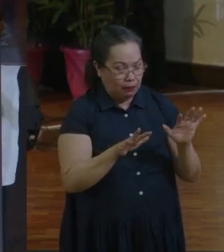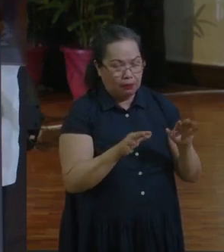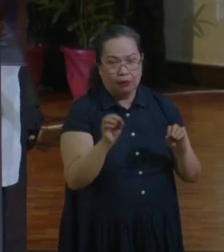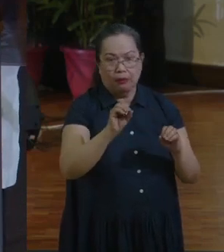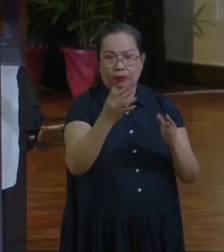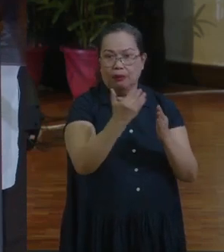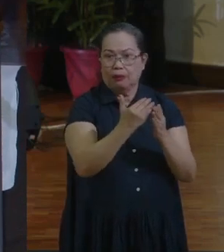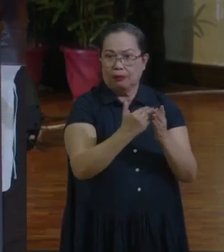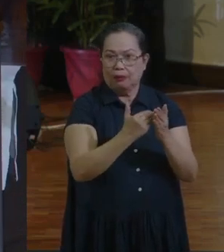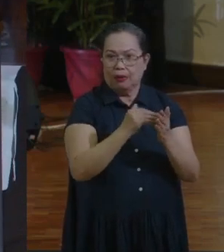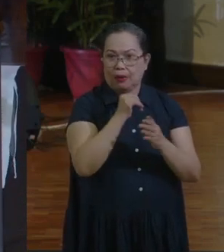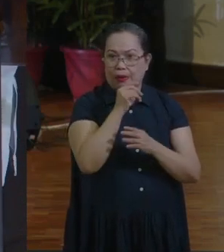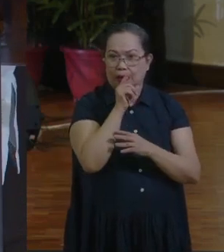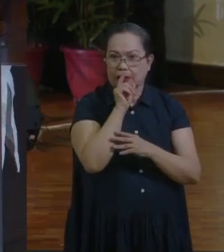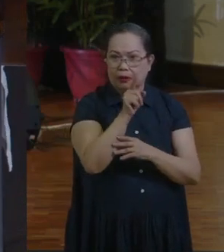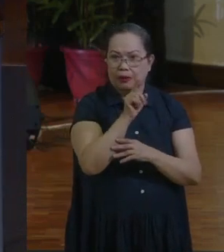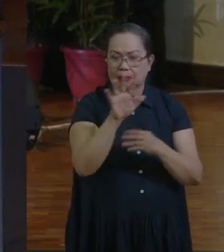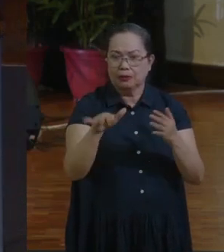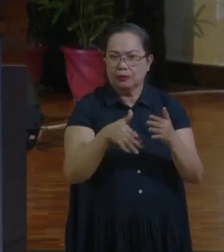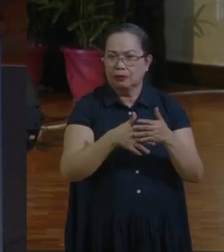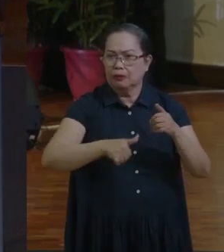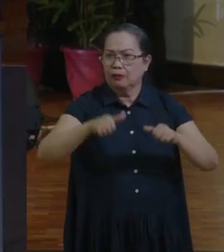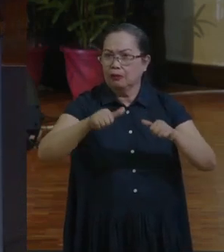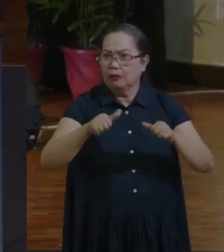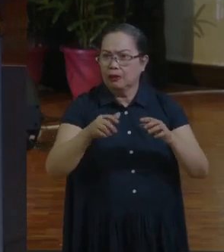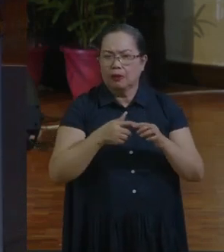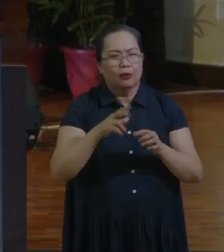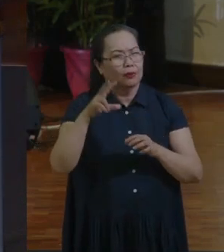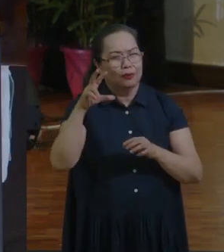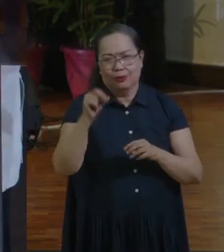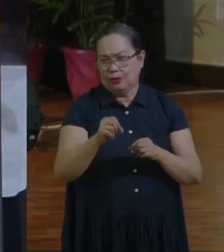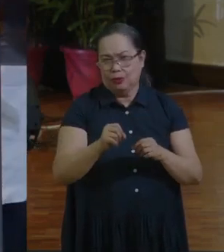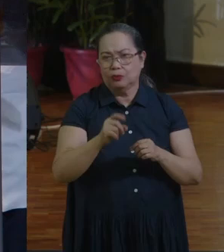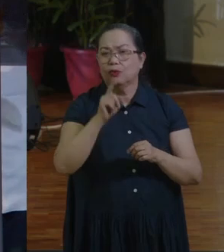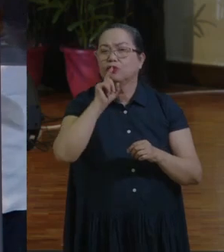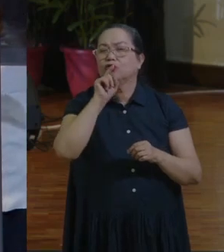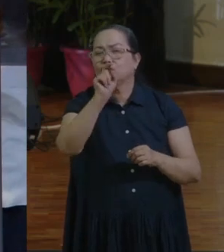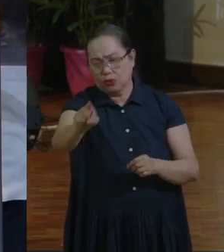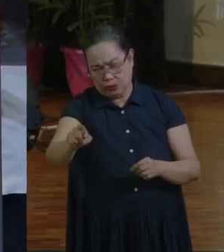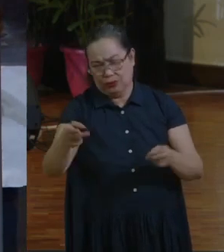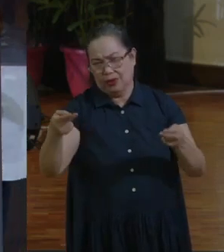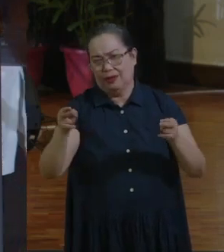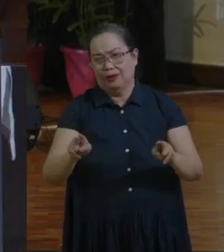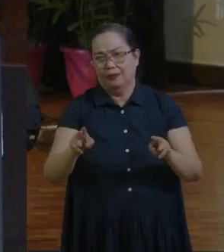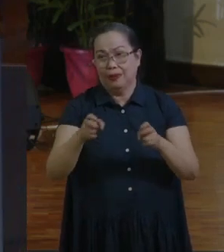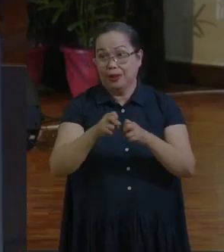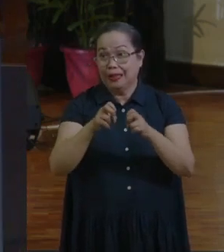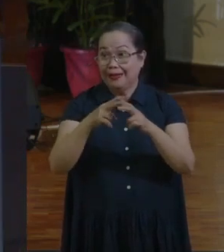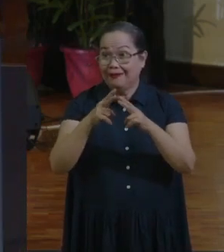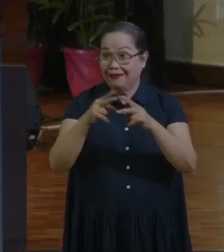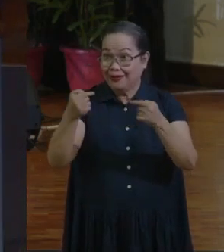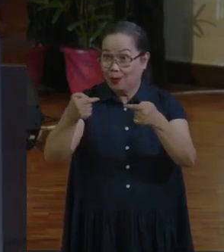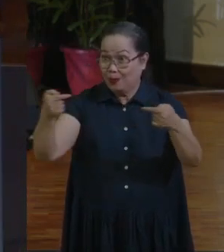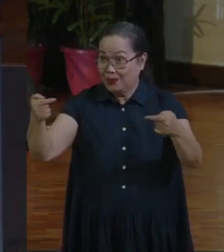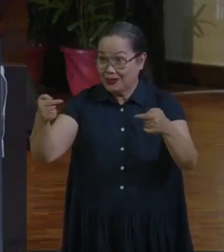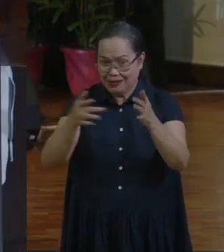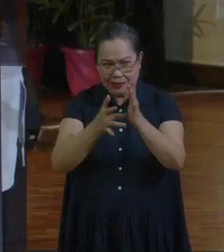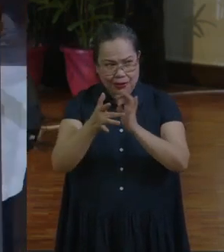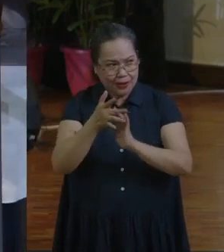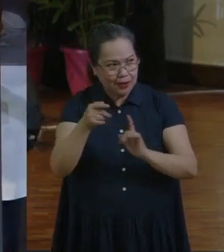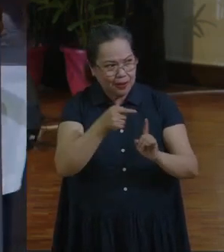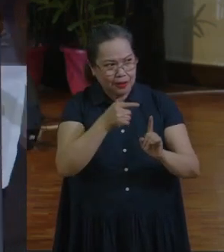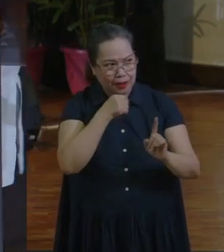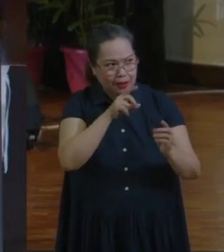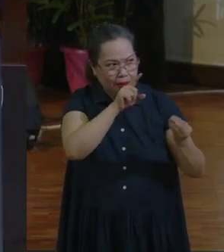na hindi ito totoo na pinagdudahan na ito ay nangyari. Kahit na mula sa mga kaaway ng Panginoon. In